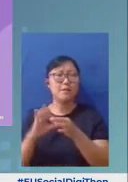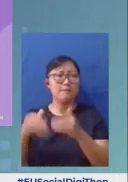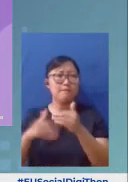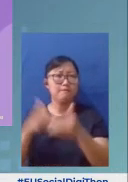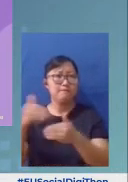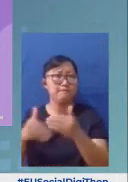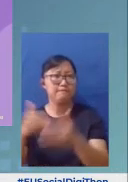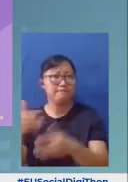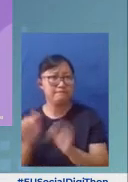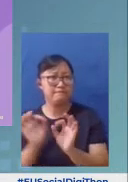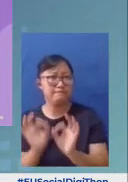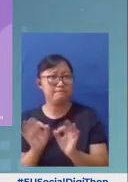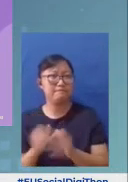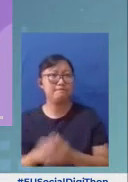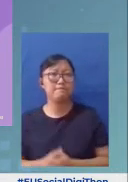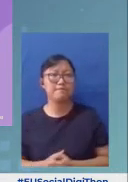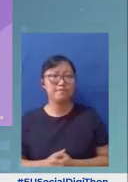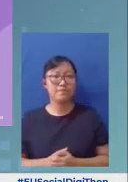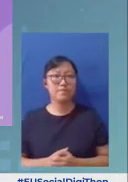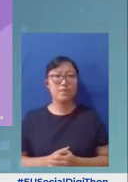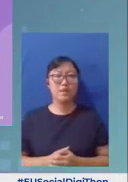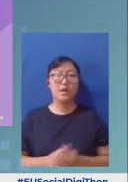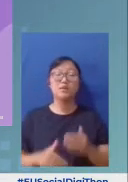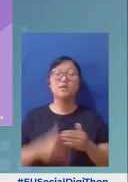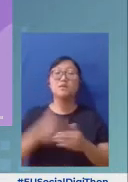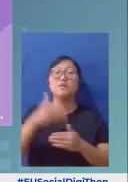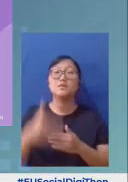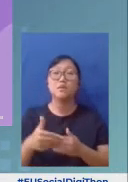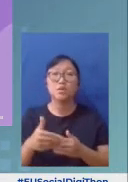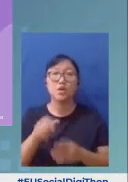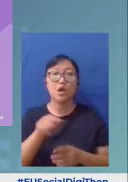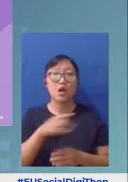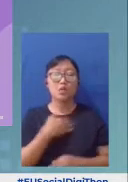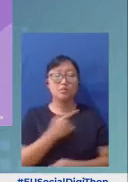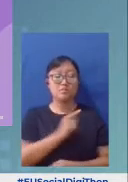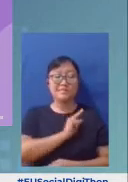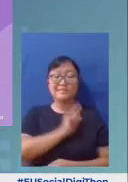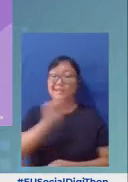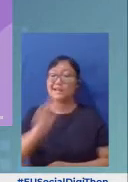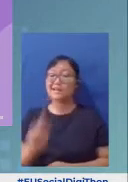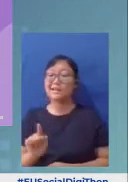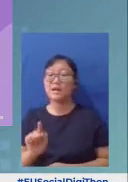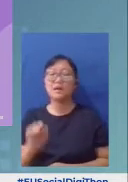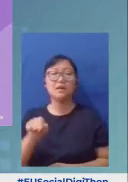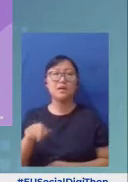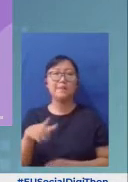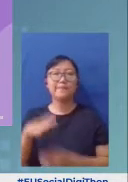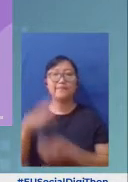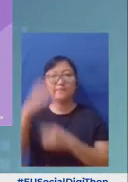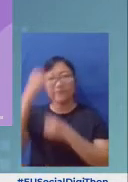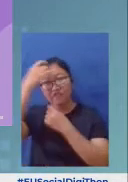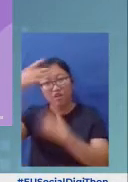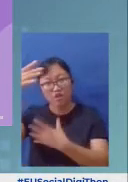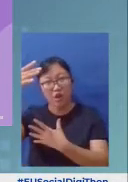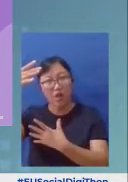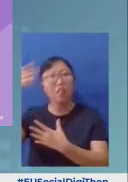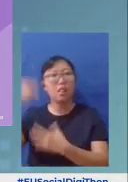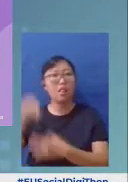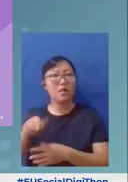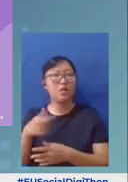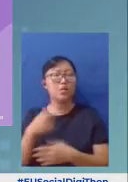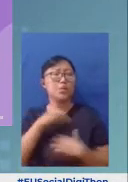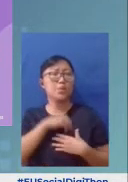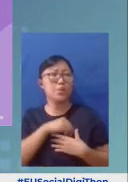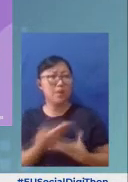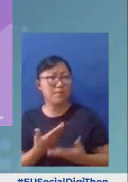kalau ini profesional tuh ngapain sih? Kalau misalnya kita datang ke profesional, apa sih untungnya? Tuh. Nah, karena saya psikolog klinis nih,